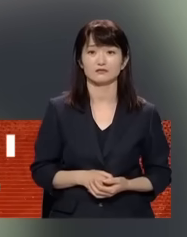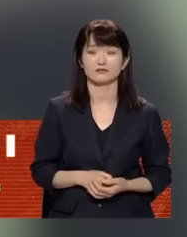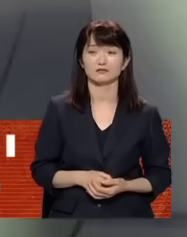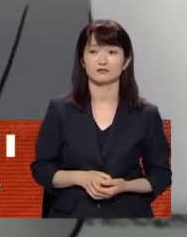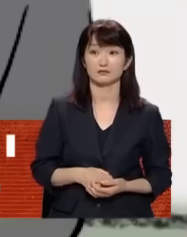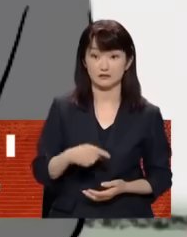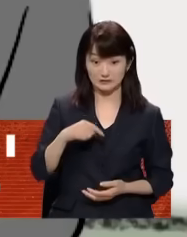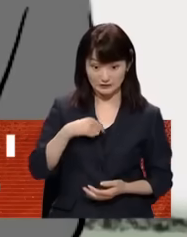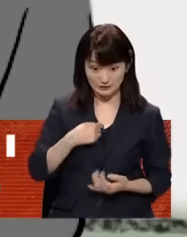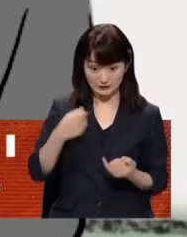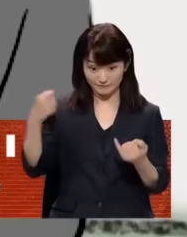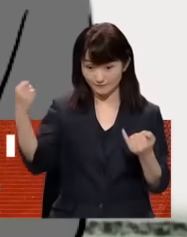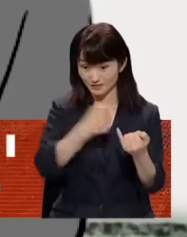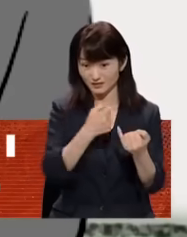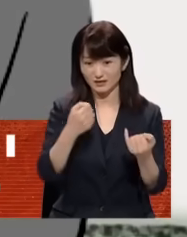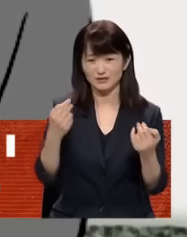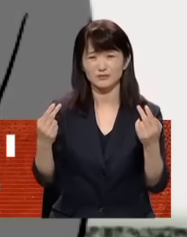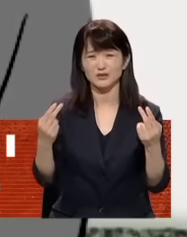폭행에 비해서는